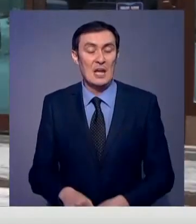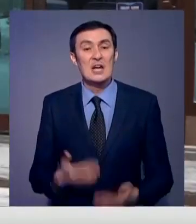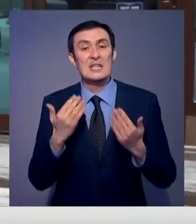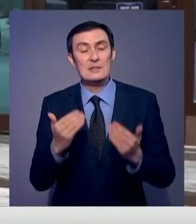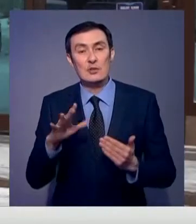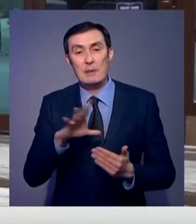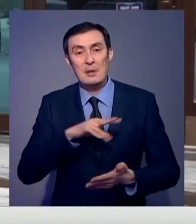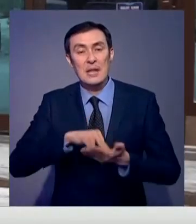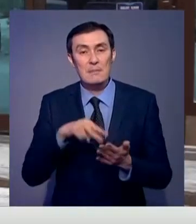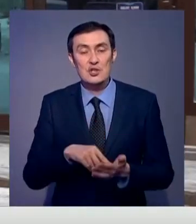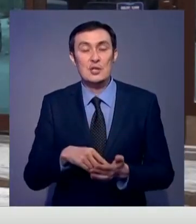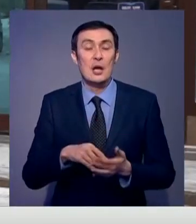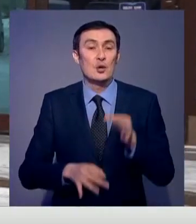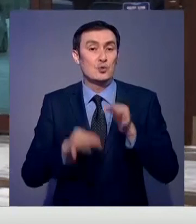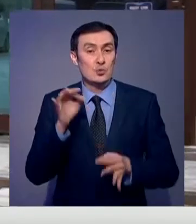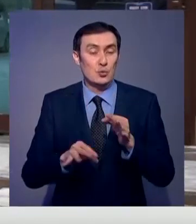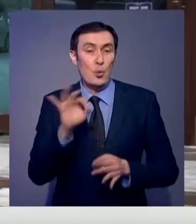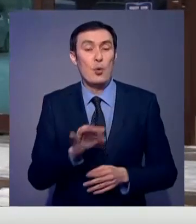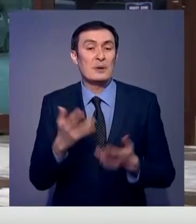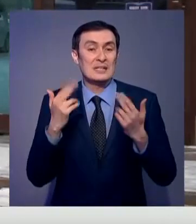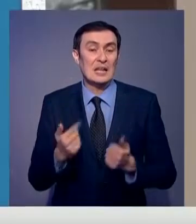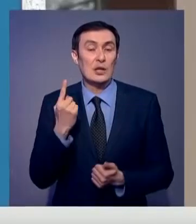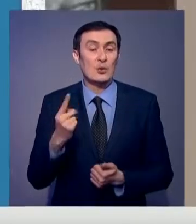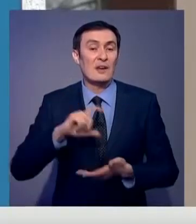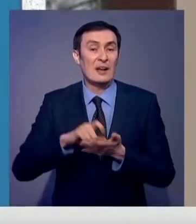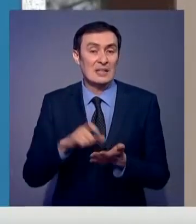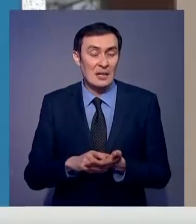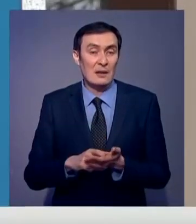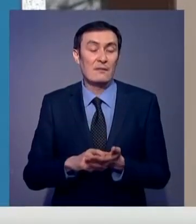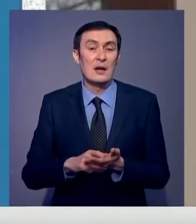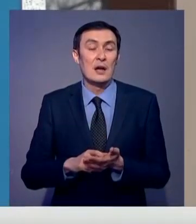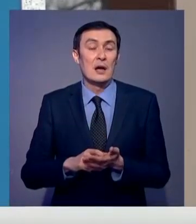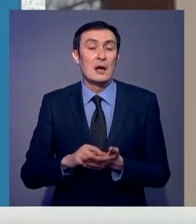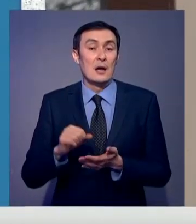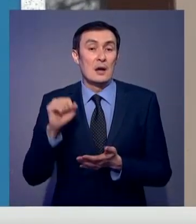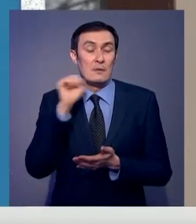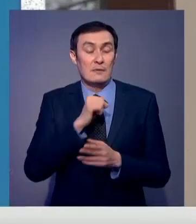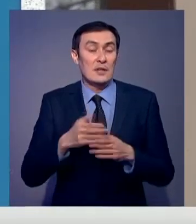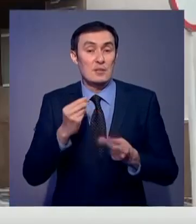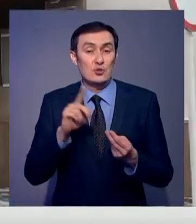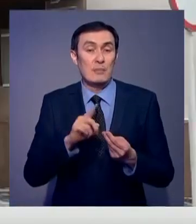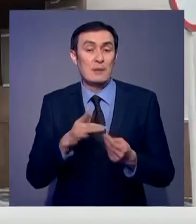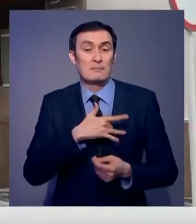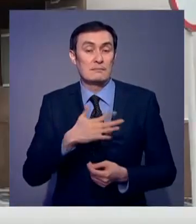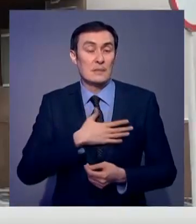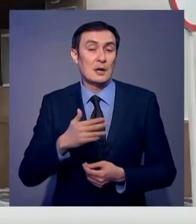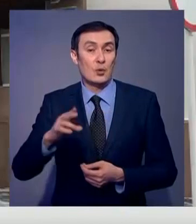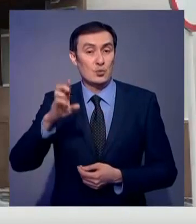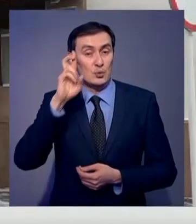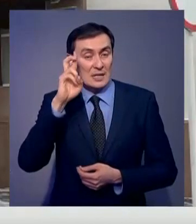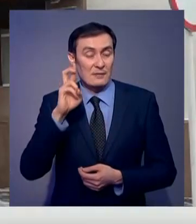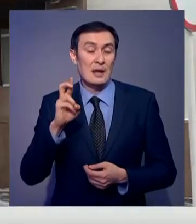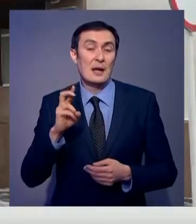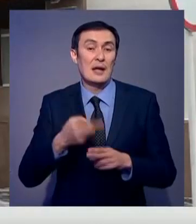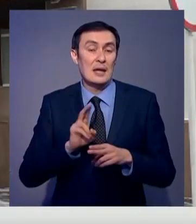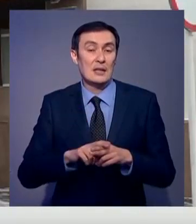сегодня был намечен очередной процесс о признании еще одной квартиры выморочным имуществом, чтобы поставить на баланс Акимата.